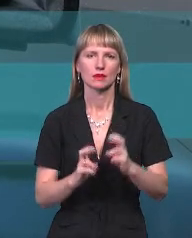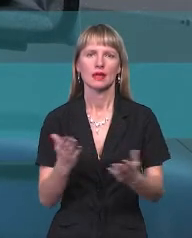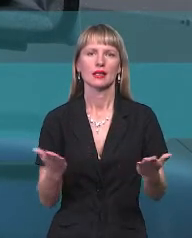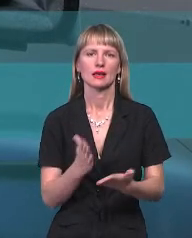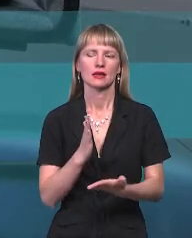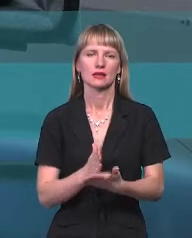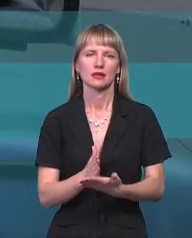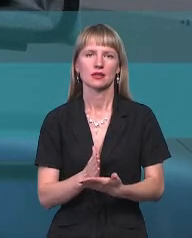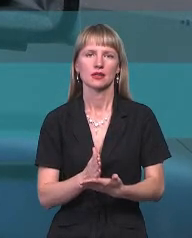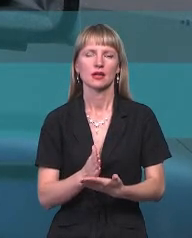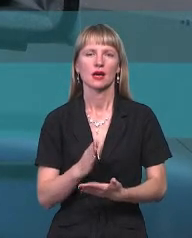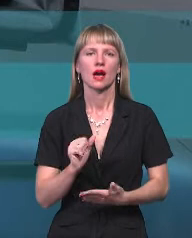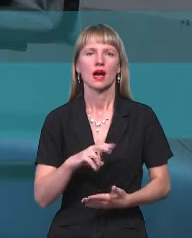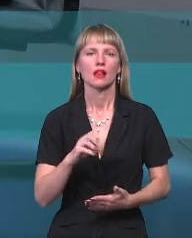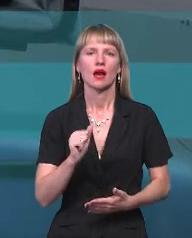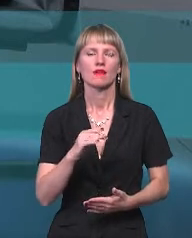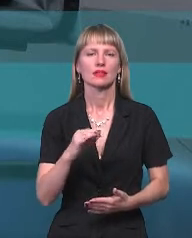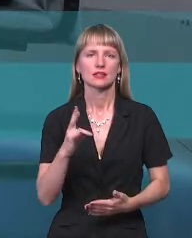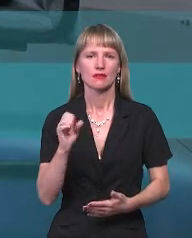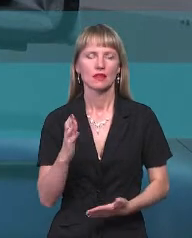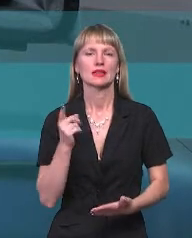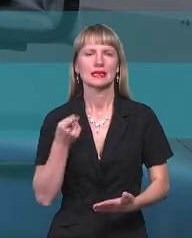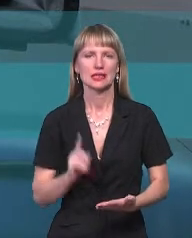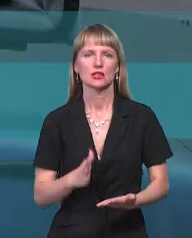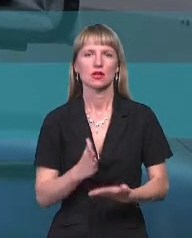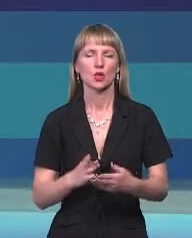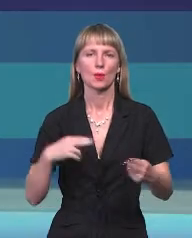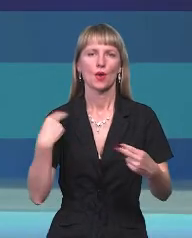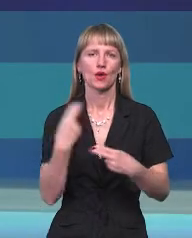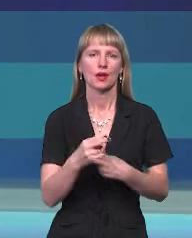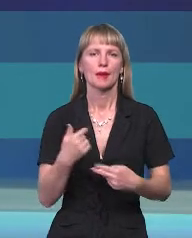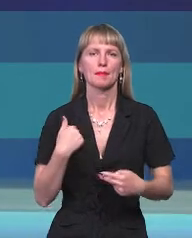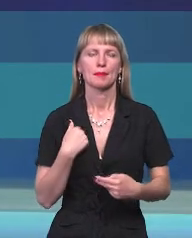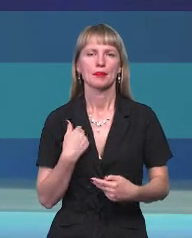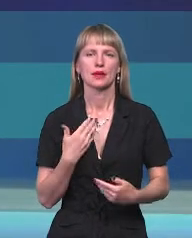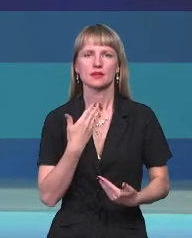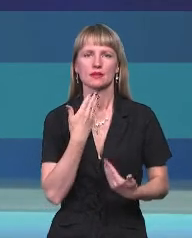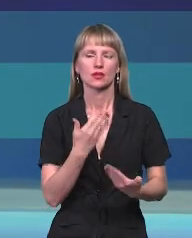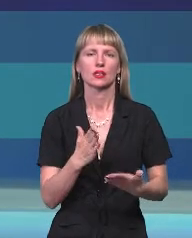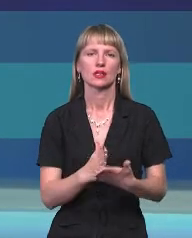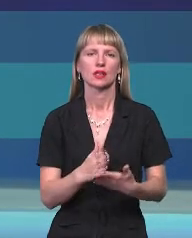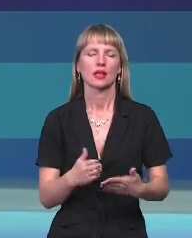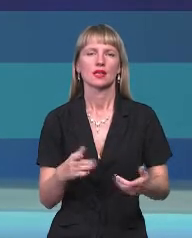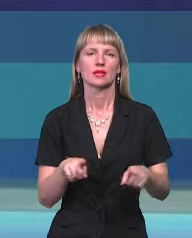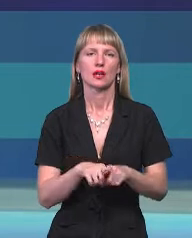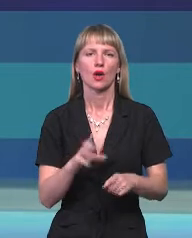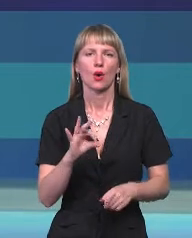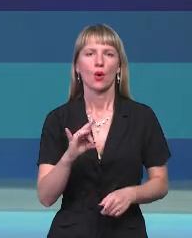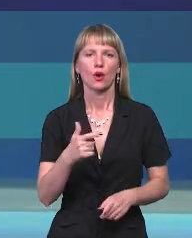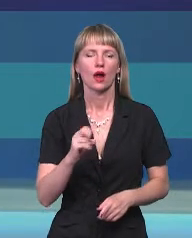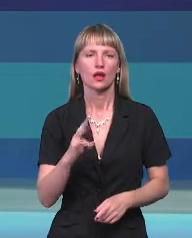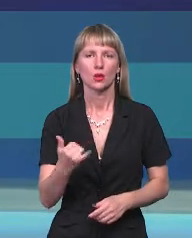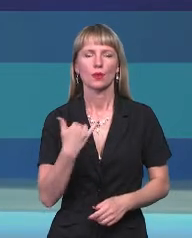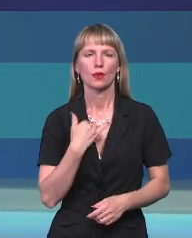які зазначила вже Алла Афанасівна, дійсно виникли борги. Ми звернулися, є такий ще орган